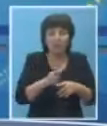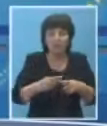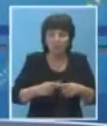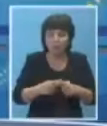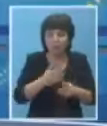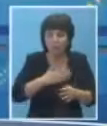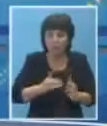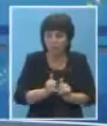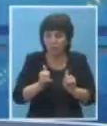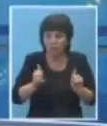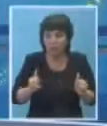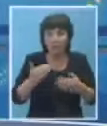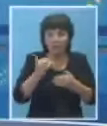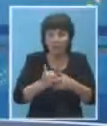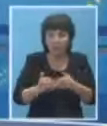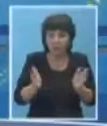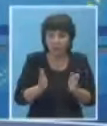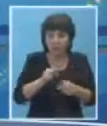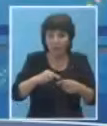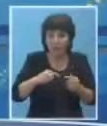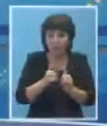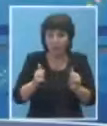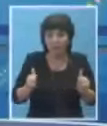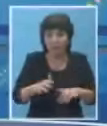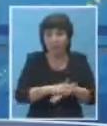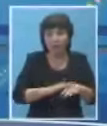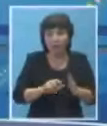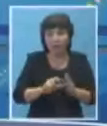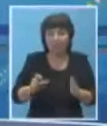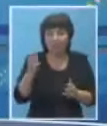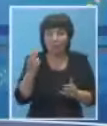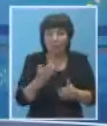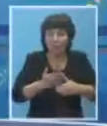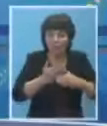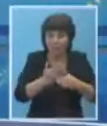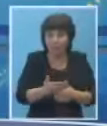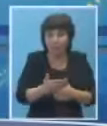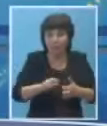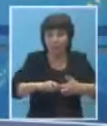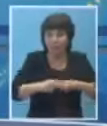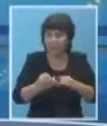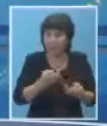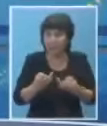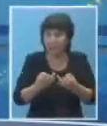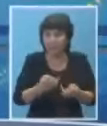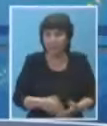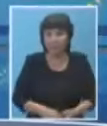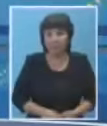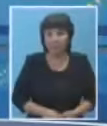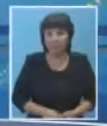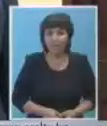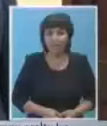және тұрақты өсімі, шағын және орта кәсіптің дамуы, халықтың әлеуметтік аз қамтылған тобына қолдау таныту сынды бірқатар мәселені сүзгіден өткізді.